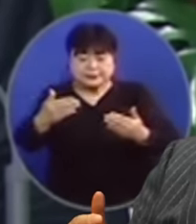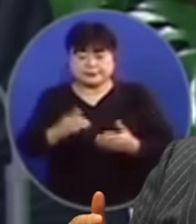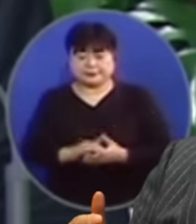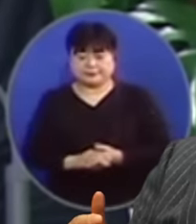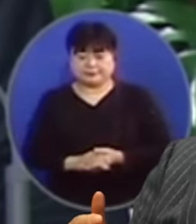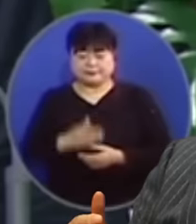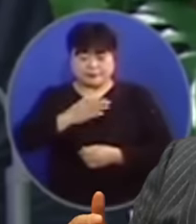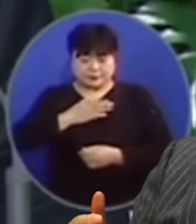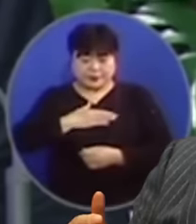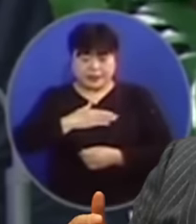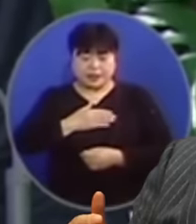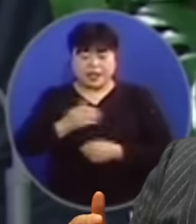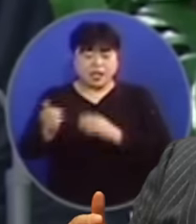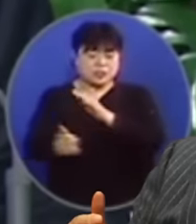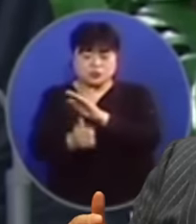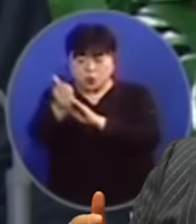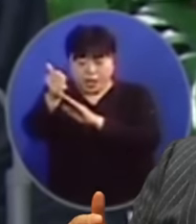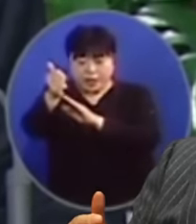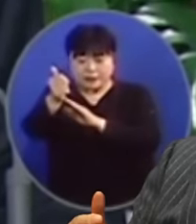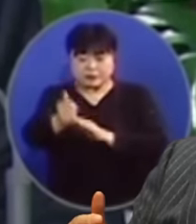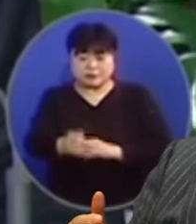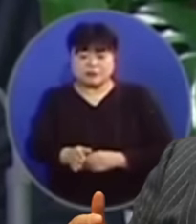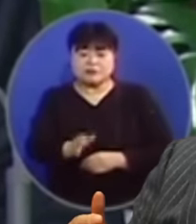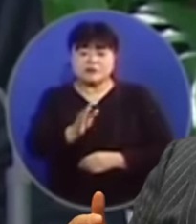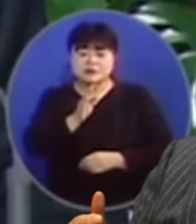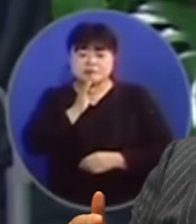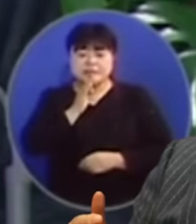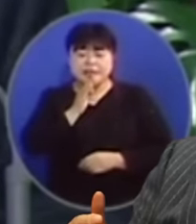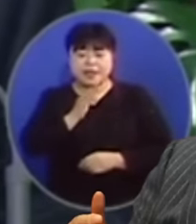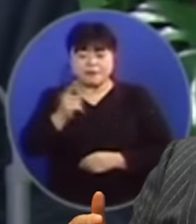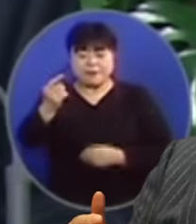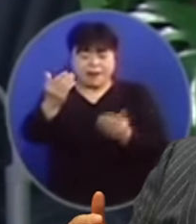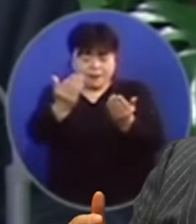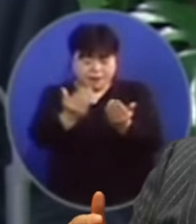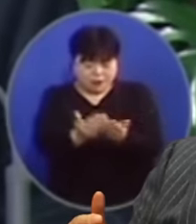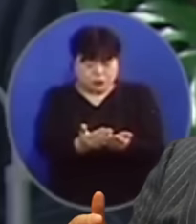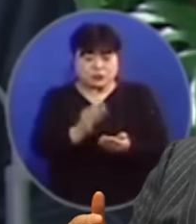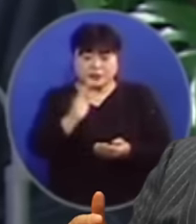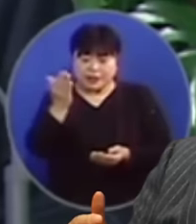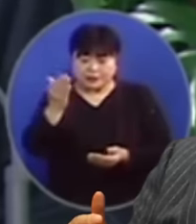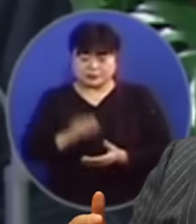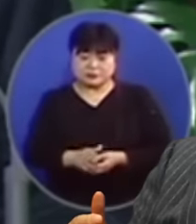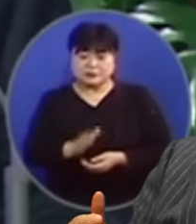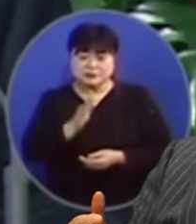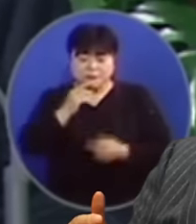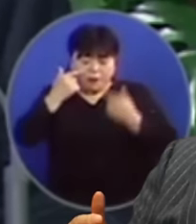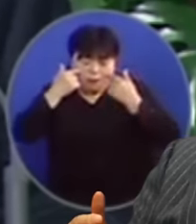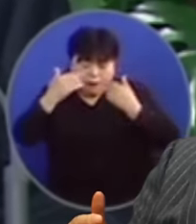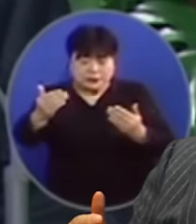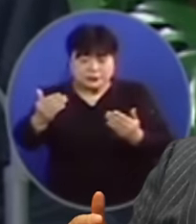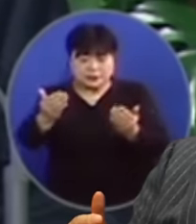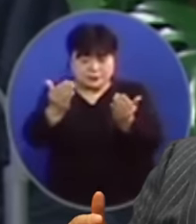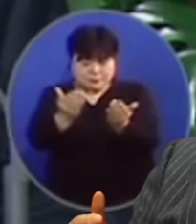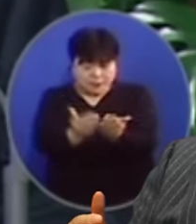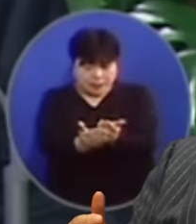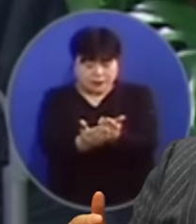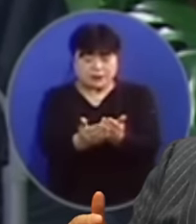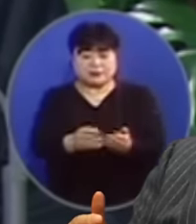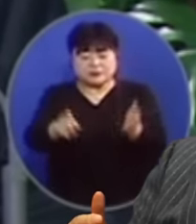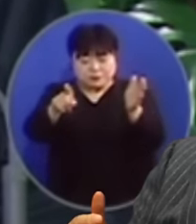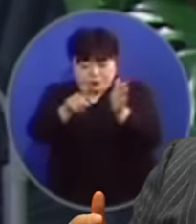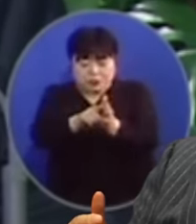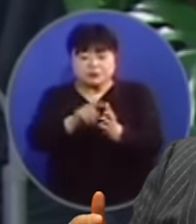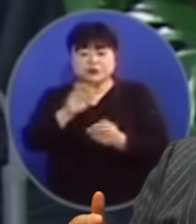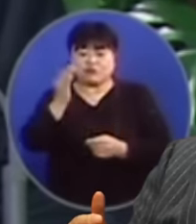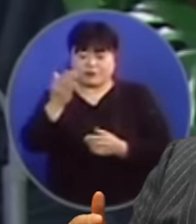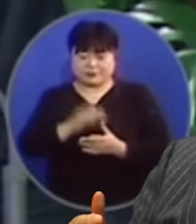바라는 것, 내가 소원하는 것의 실상이 이루어져야 되는 것입니다. 실상이 이루어지면 믿음이